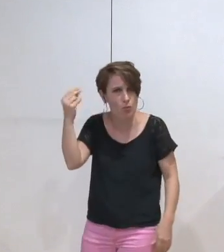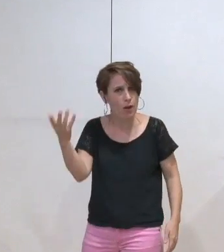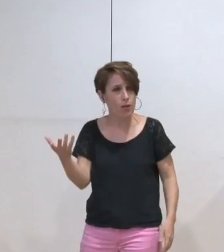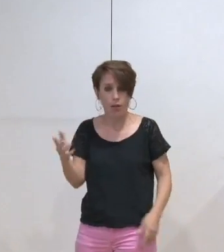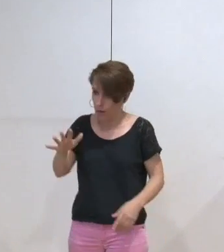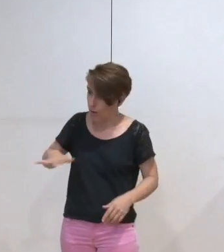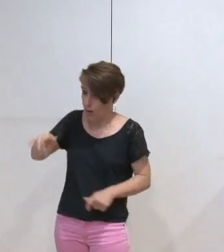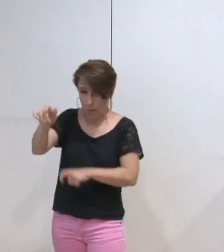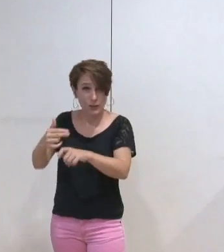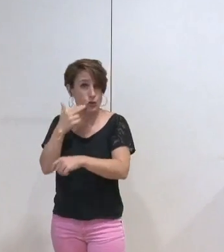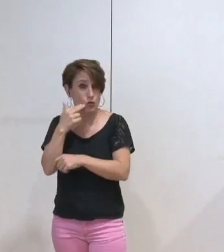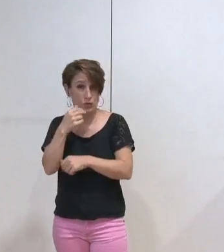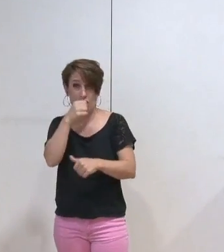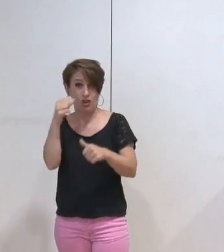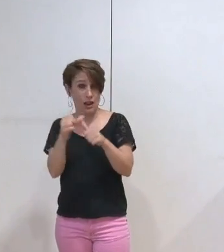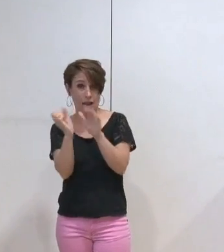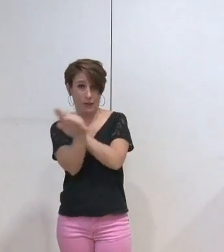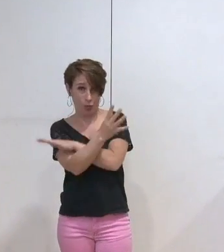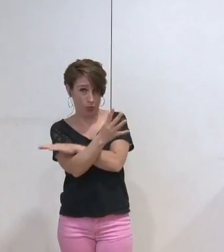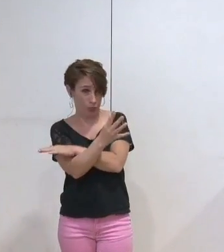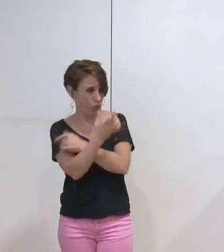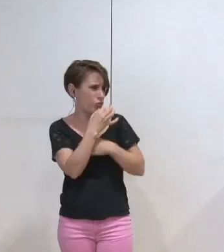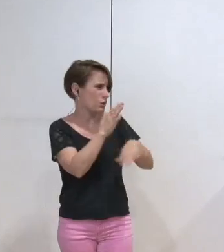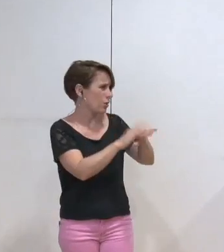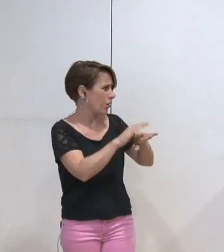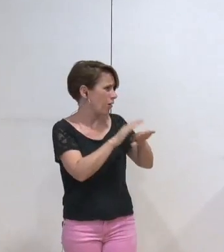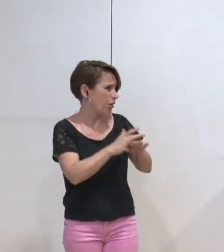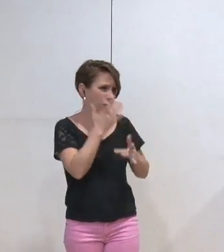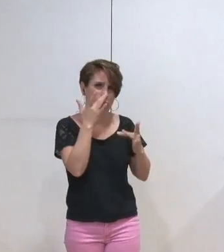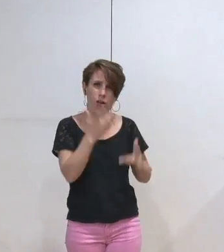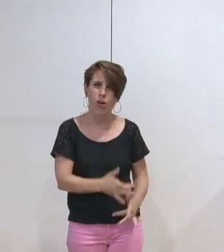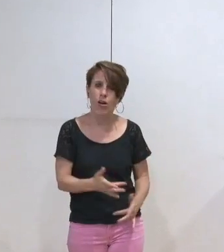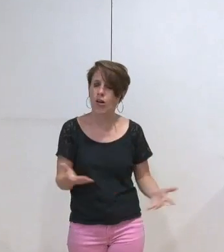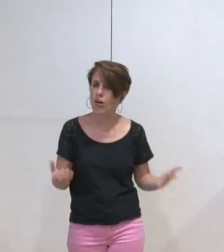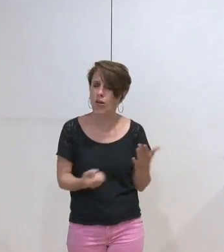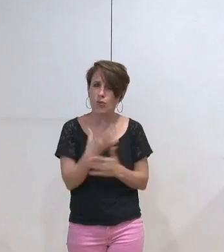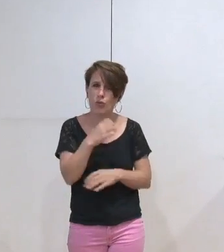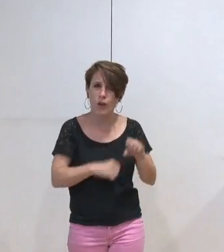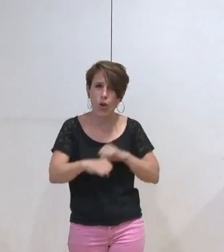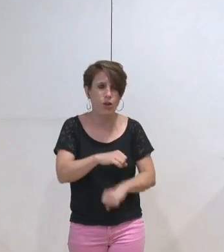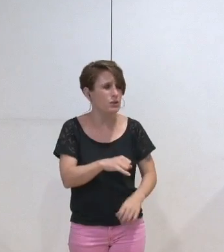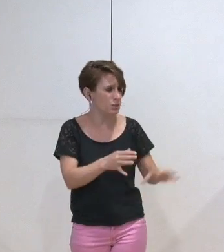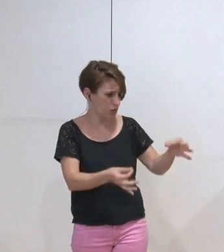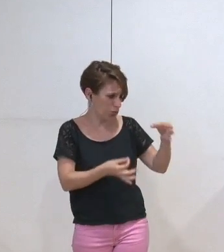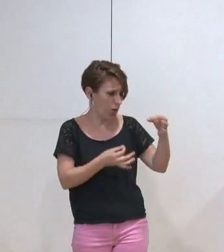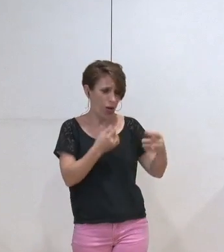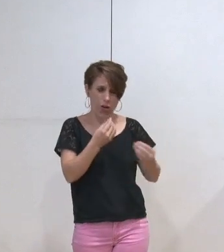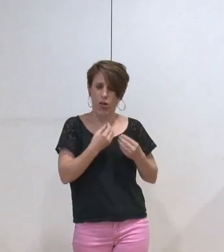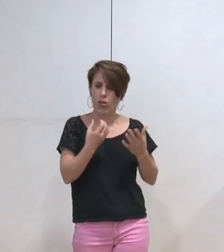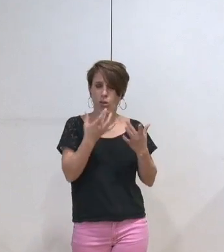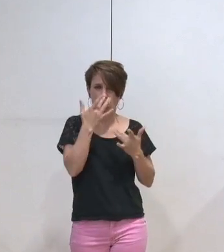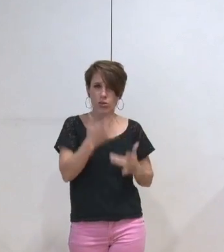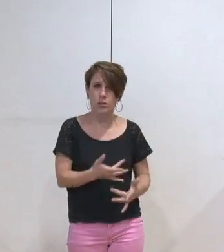d'usagers de de l'EPA bouchailler exprimant leur déception en ce qui concerne la nouvelle organisation présentée par les élus en charge des